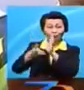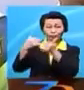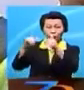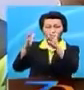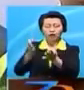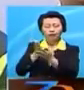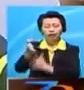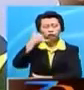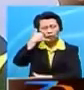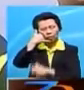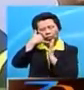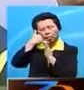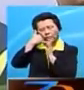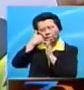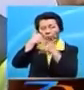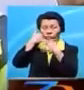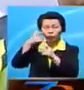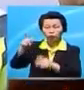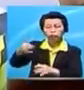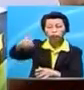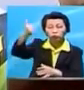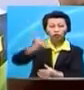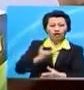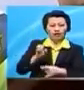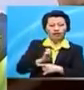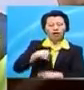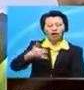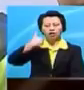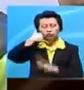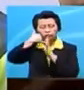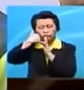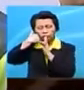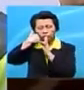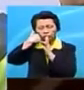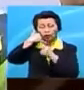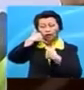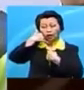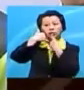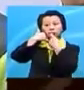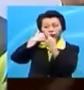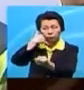melalui telefon selepas kemenangan beliau, saya kata